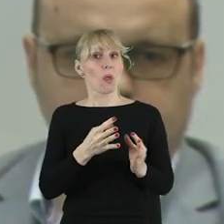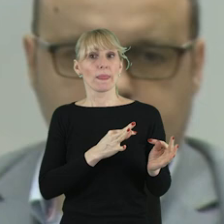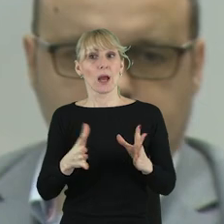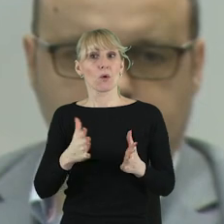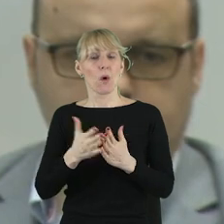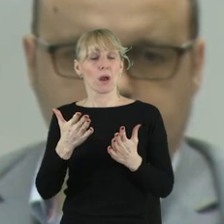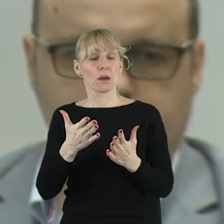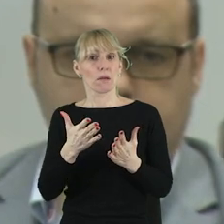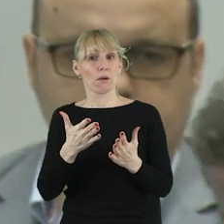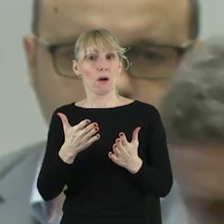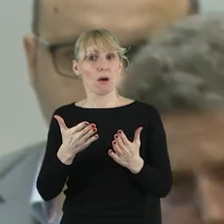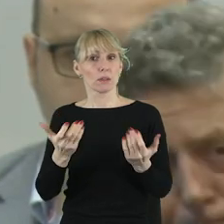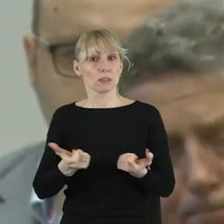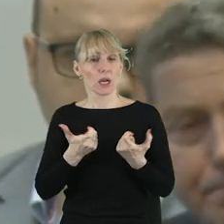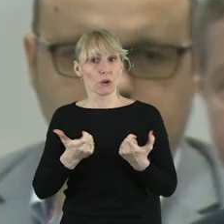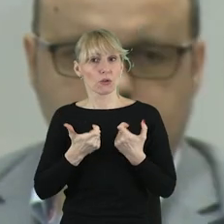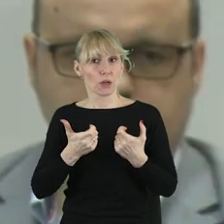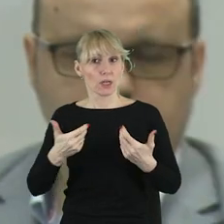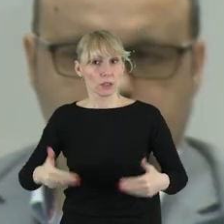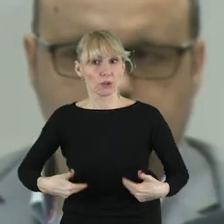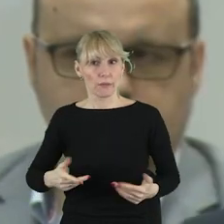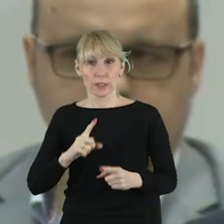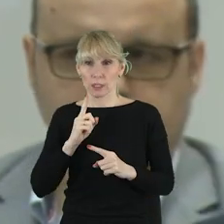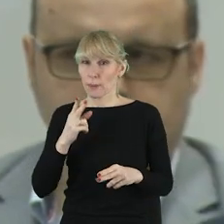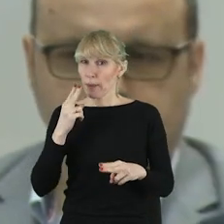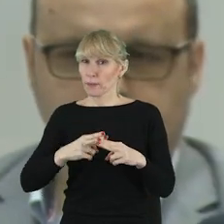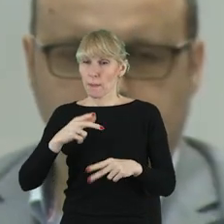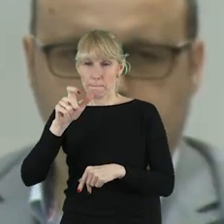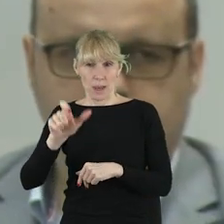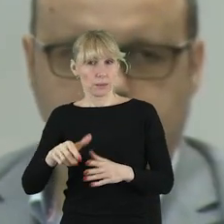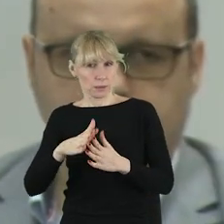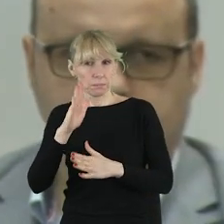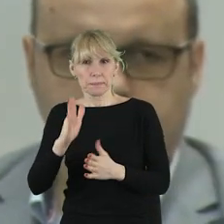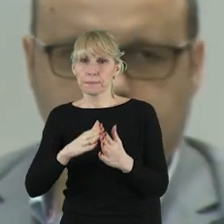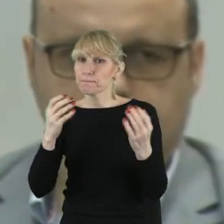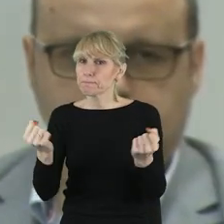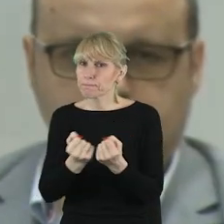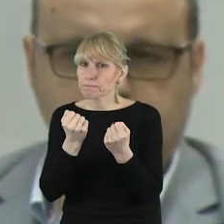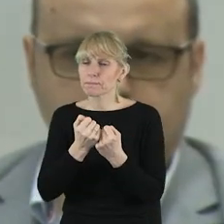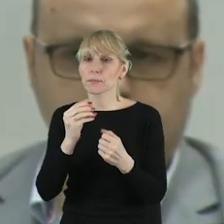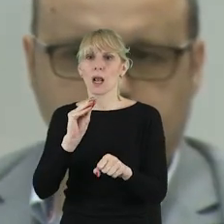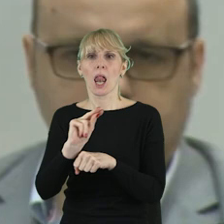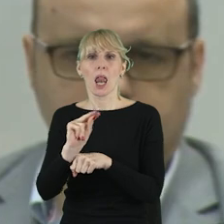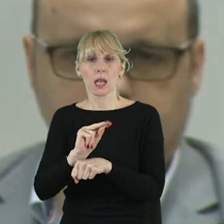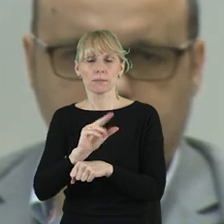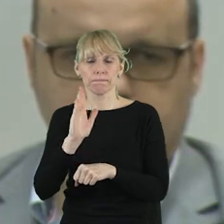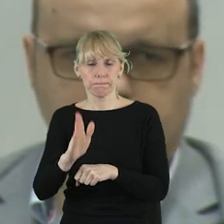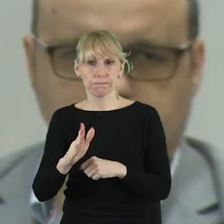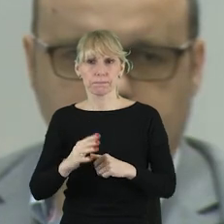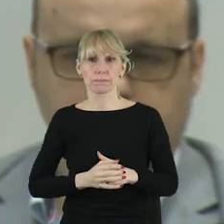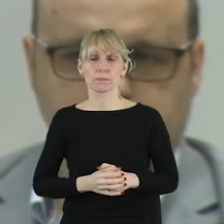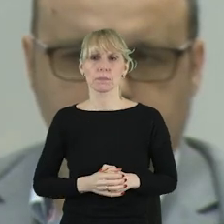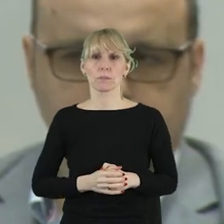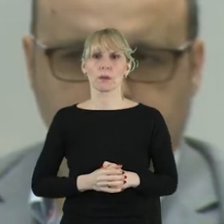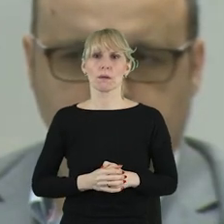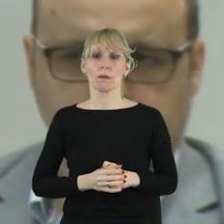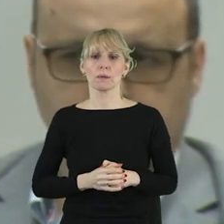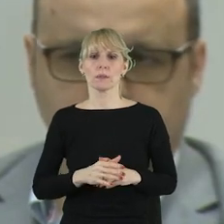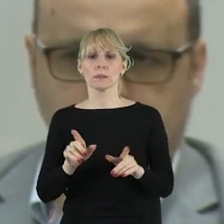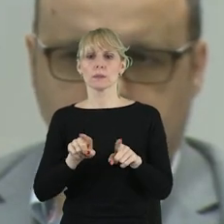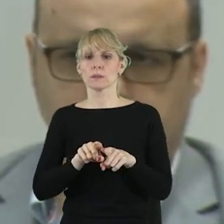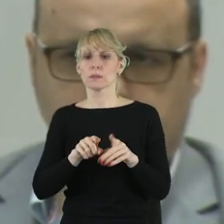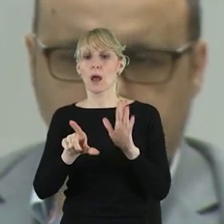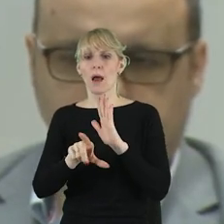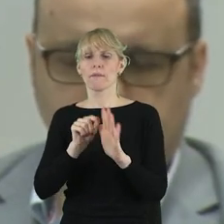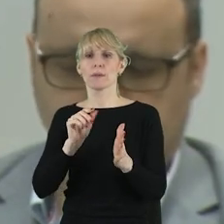Wiemy doskonale, że wybieramy, gdy się z nami coś dzieje w domu, wybieramy numer alarmowy, wezwany